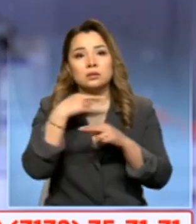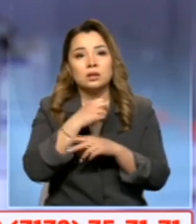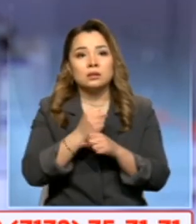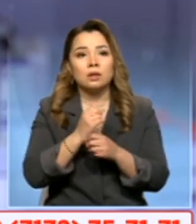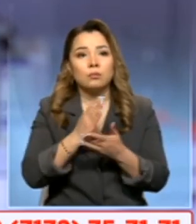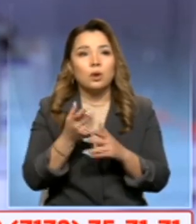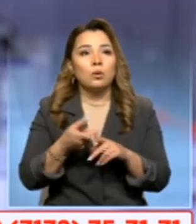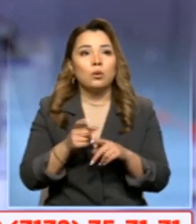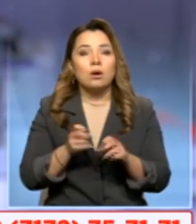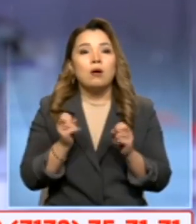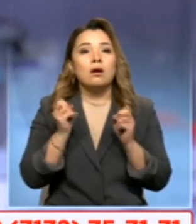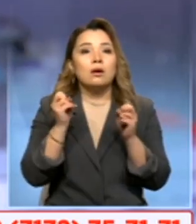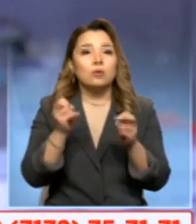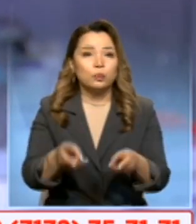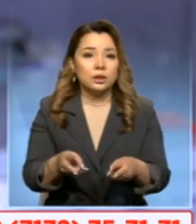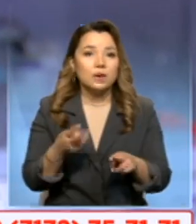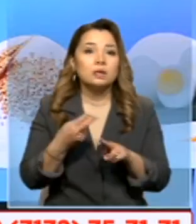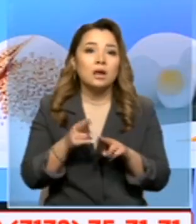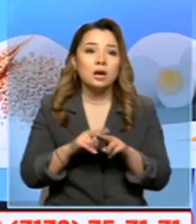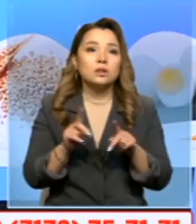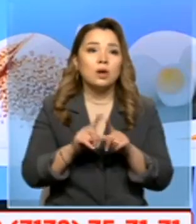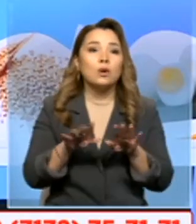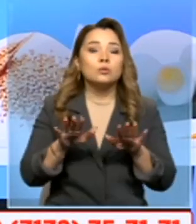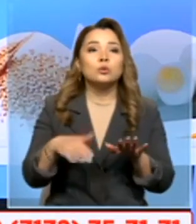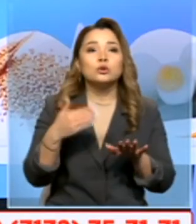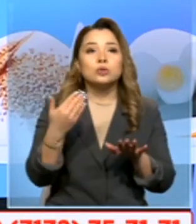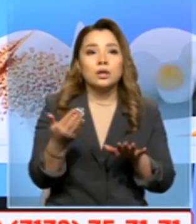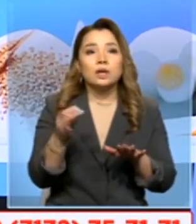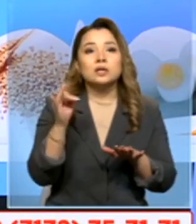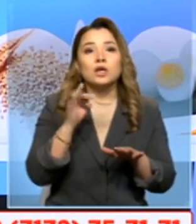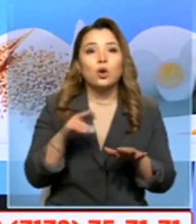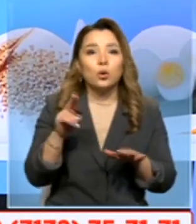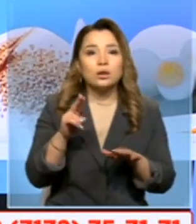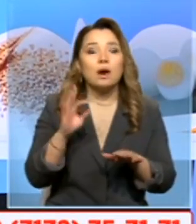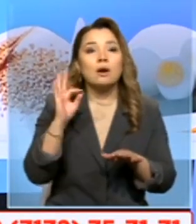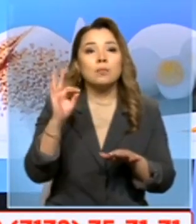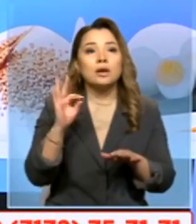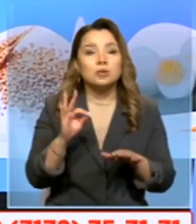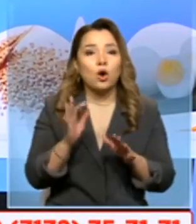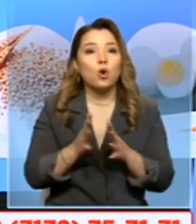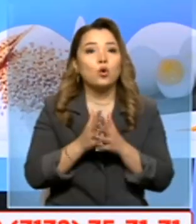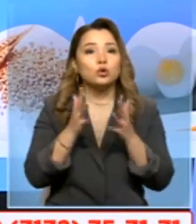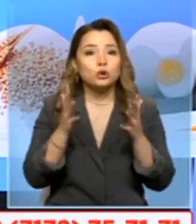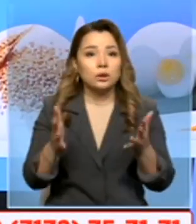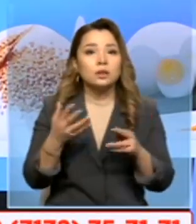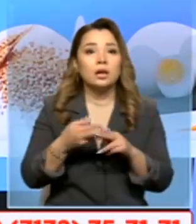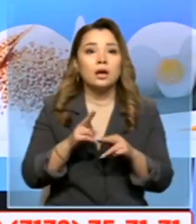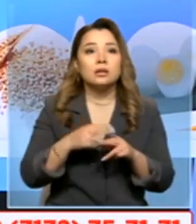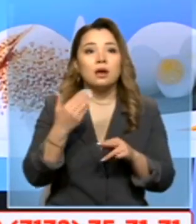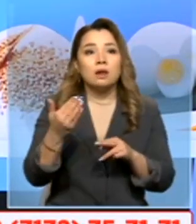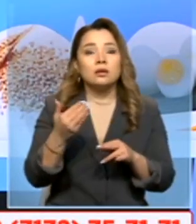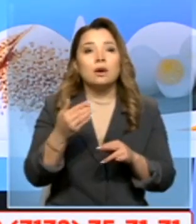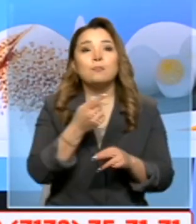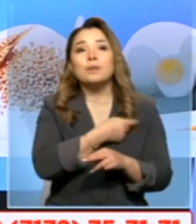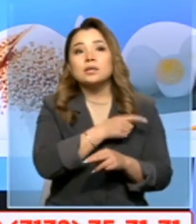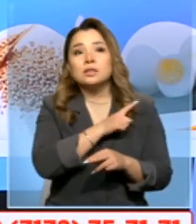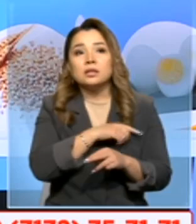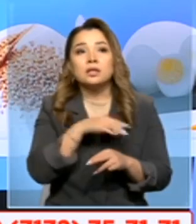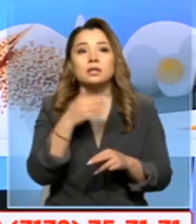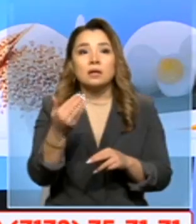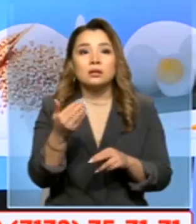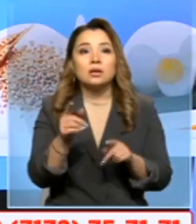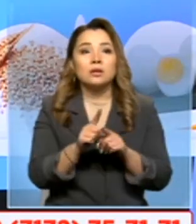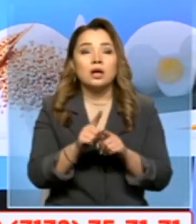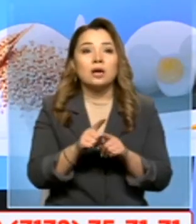деген өте қауіпті. Өйткені бұл жердегі йодтың процентажы үлкен, бұл сіздің